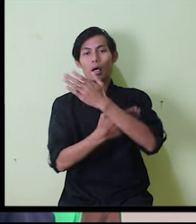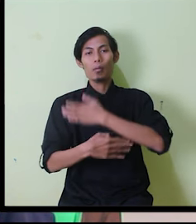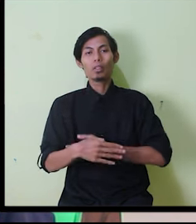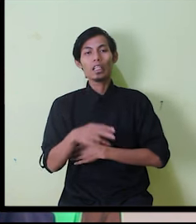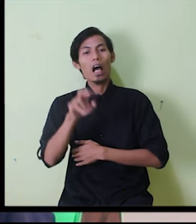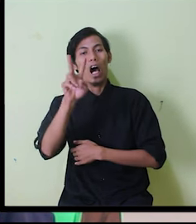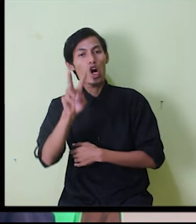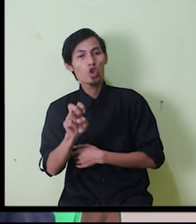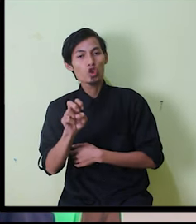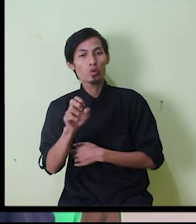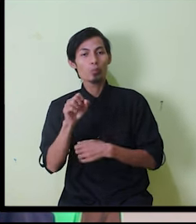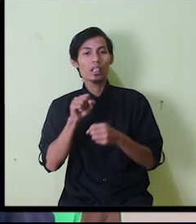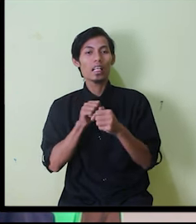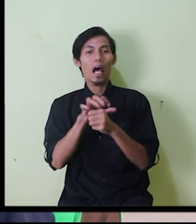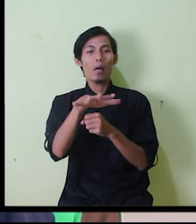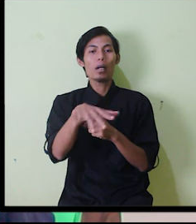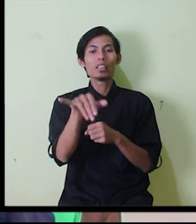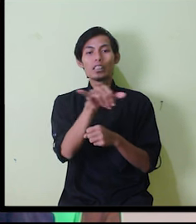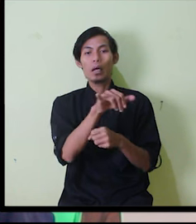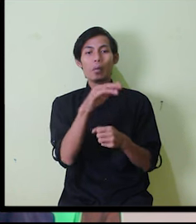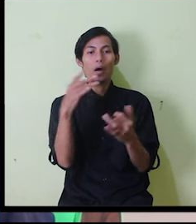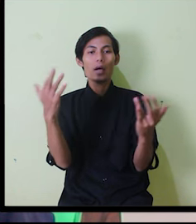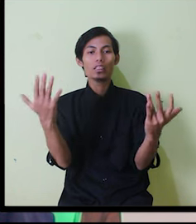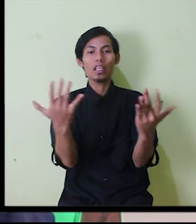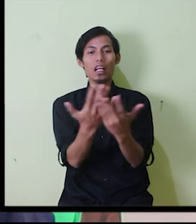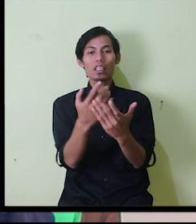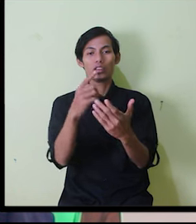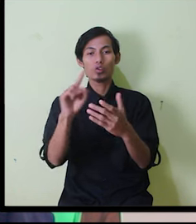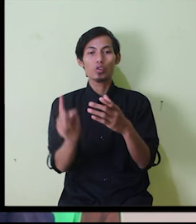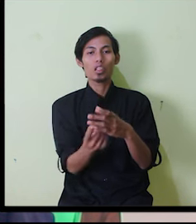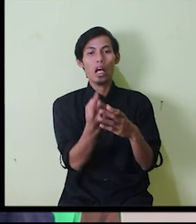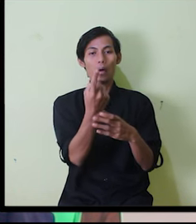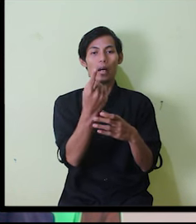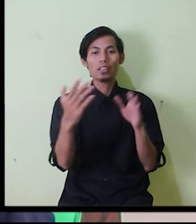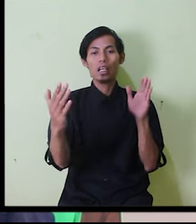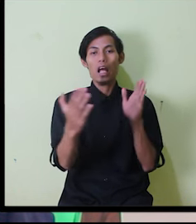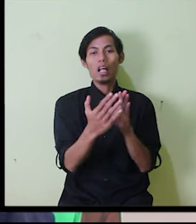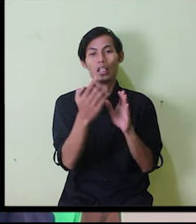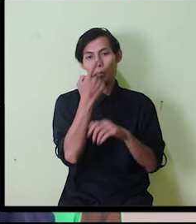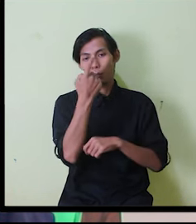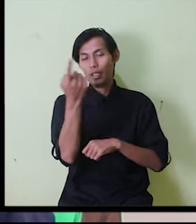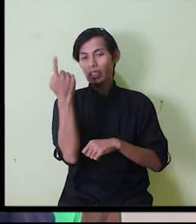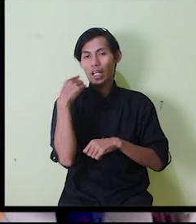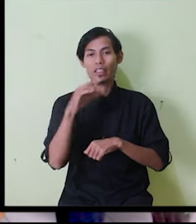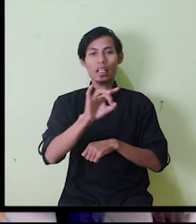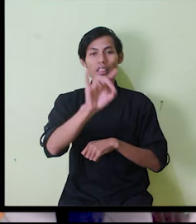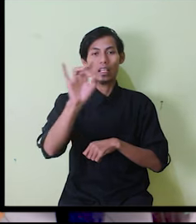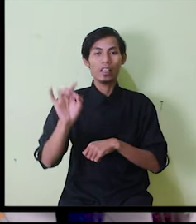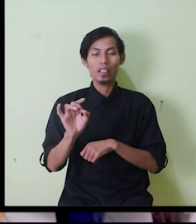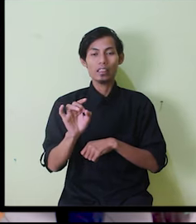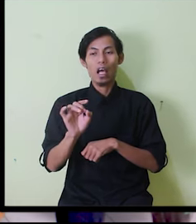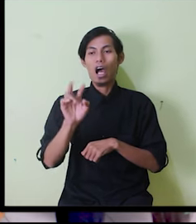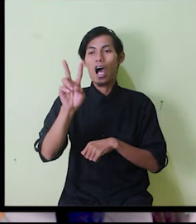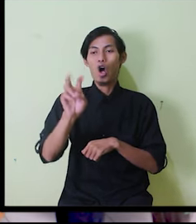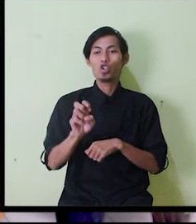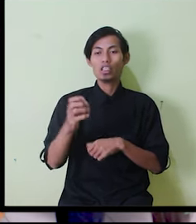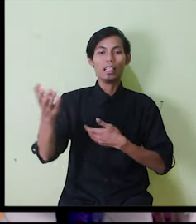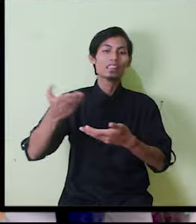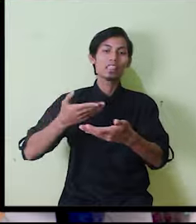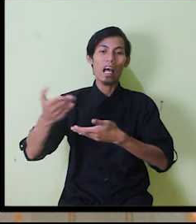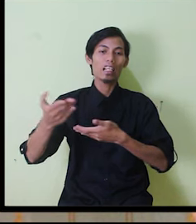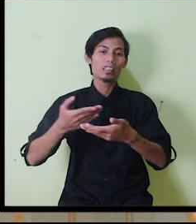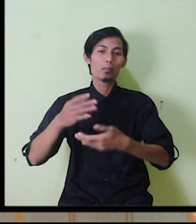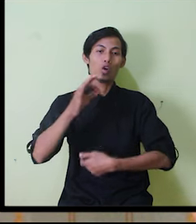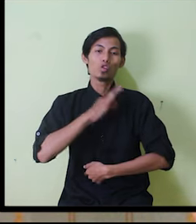sendiri juga harus berdampak pada masyarakat terutama pada pemerintah dan sebagainya gitu Jadi bisa saling menguntungkan lah